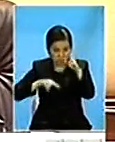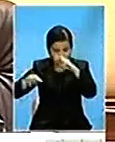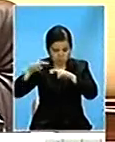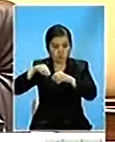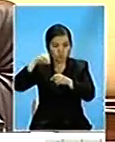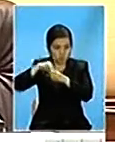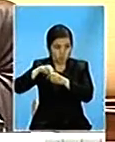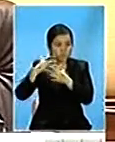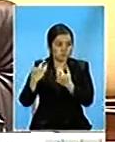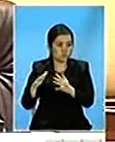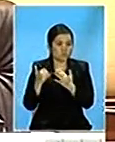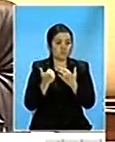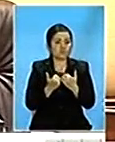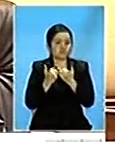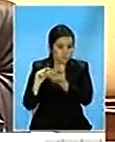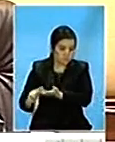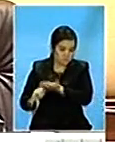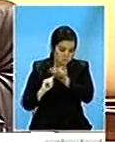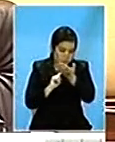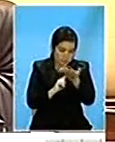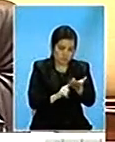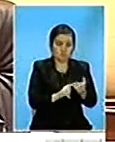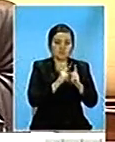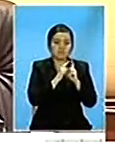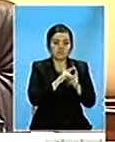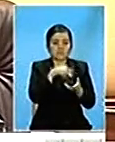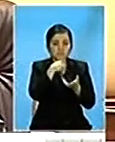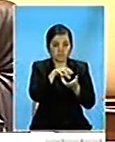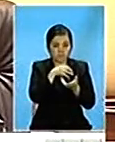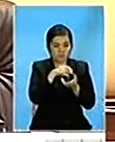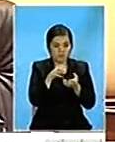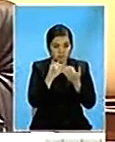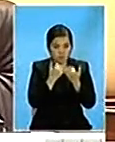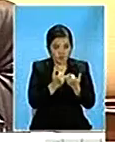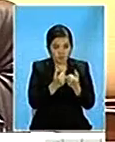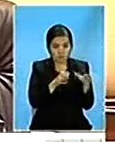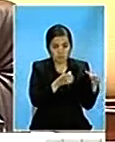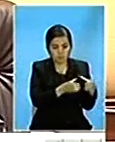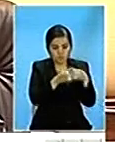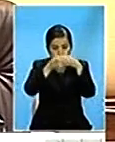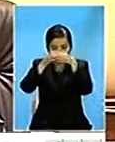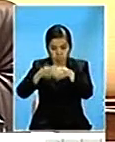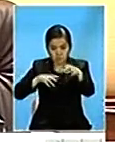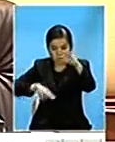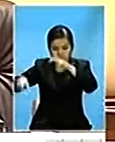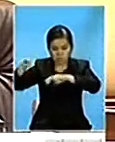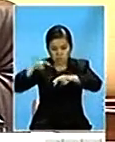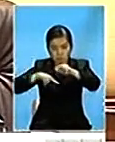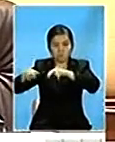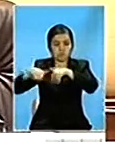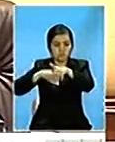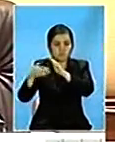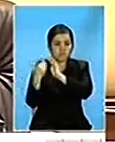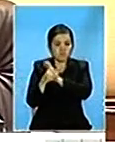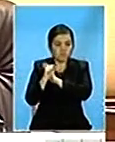นี้วันนี้ท่านยังมาติดตามผลงานของท่านที่ท่านนำกรรมาธิการลงไปในพื้นที่